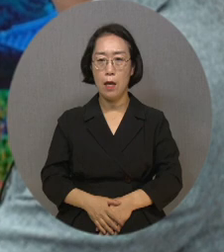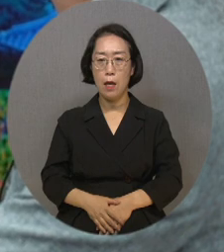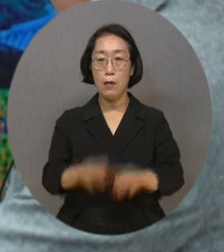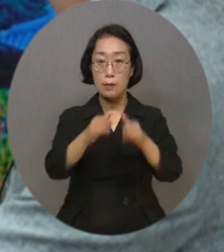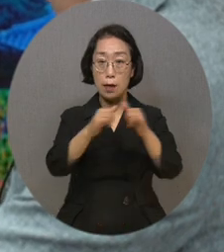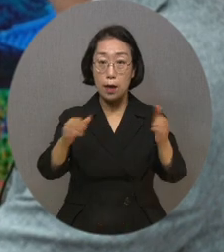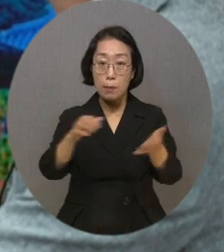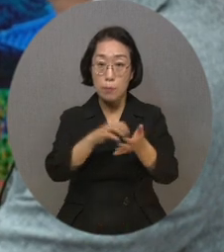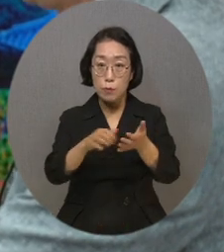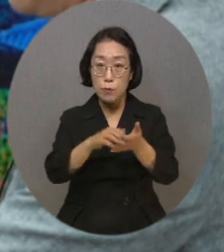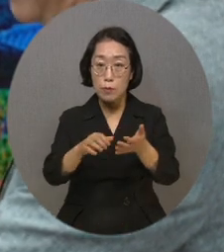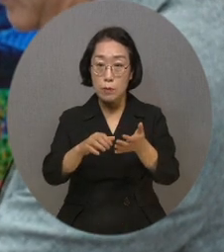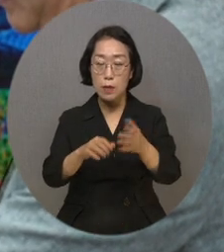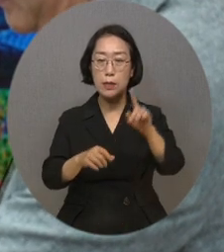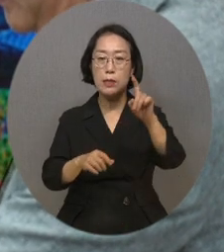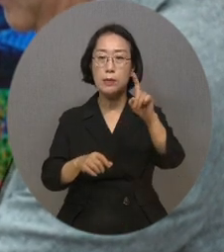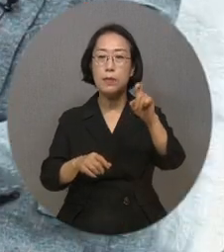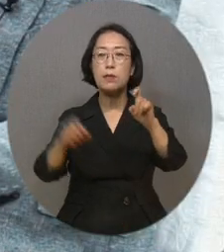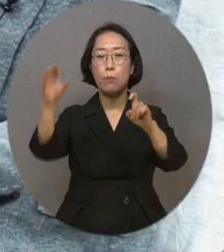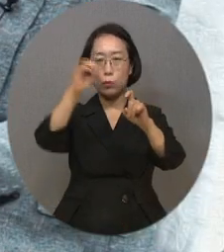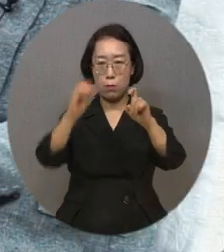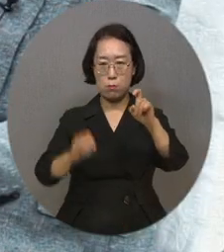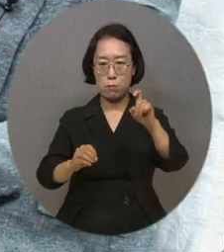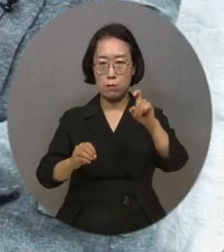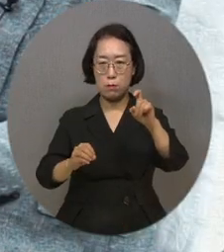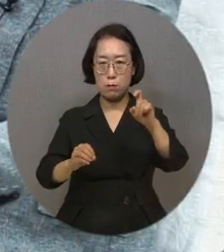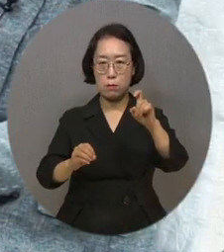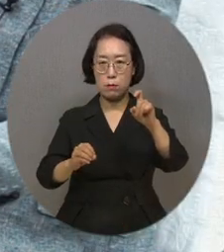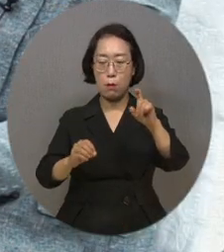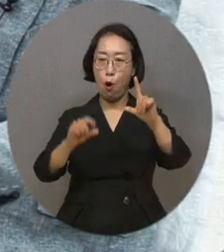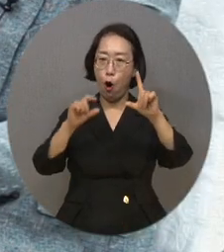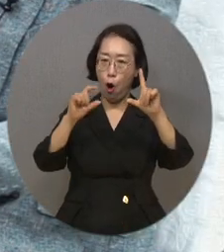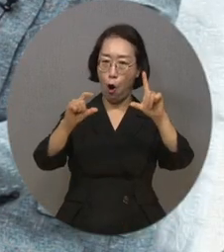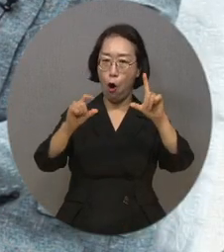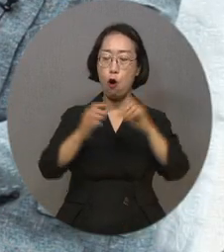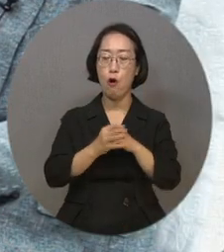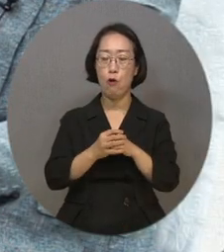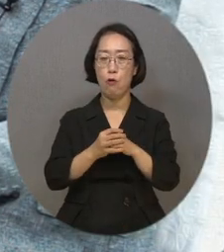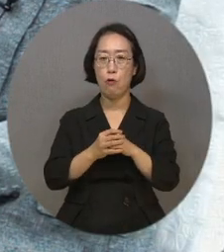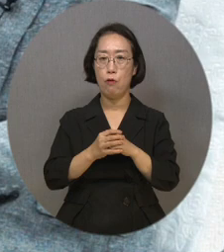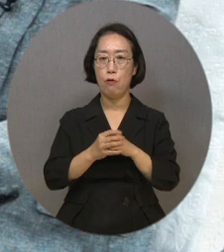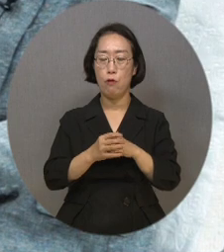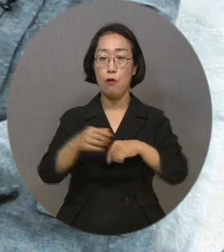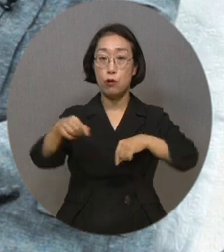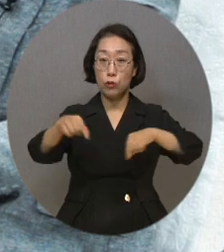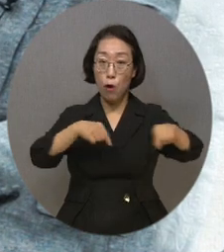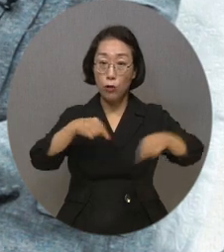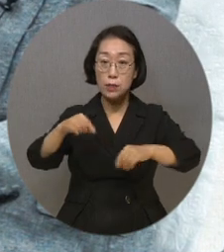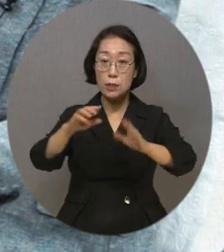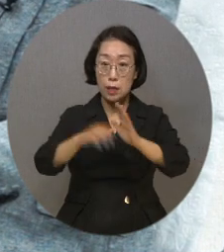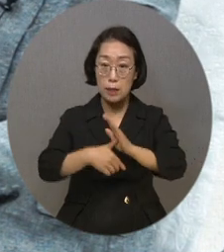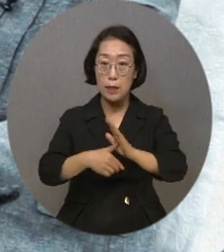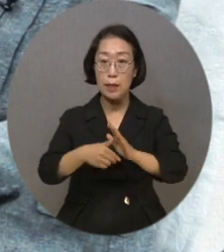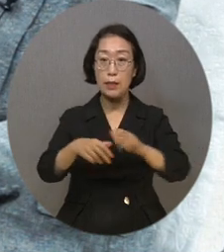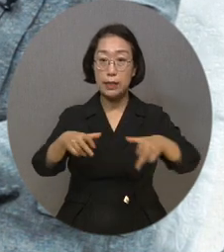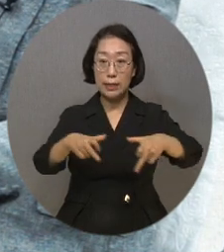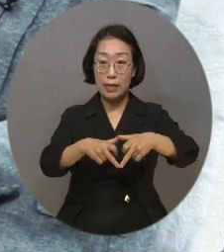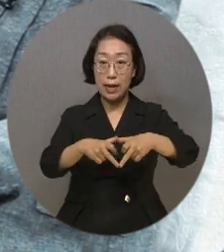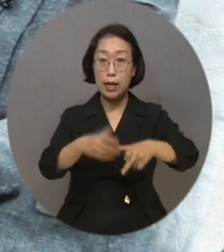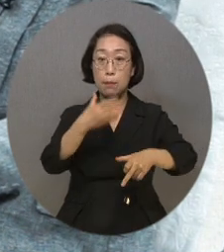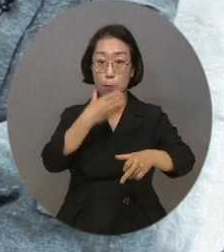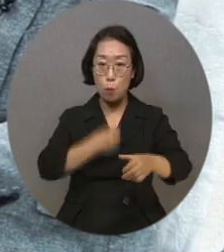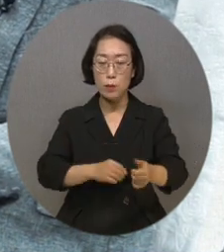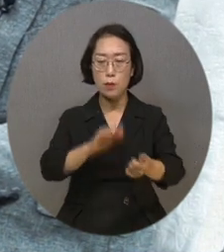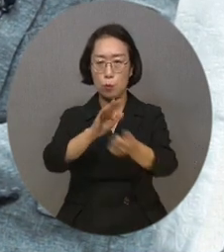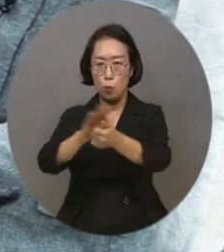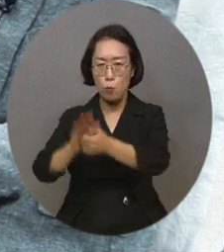비율을 따져보면 11%가 넘어가요. 또 그만큼 우리 행정에서는 장애인들에 대한 이제 복지를 신경을 더 많이